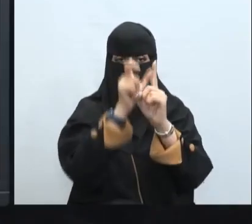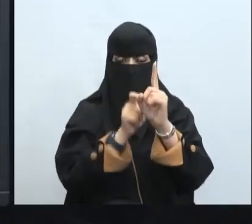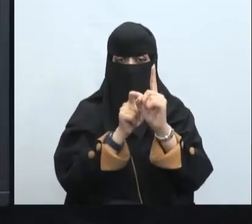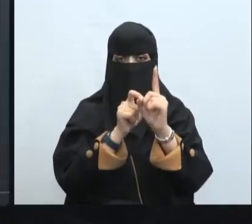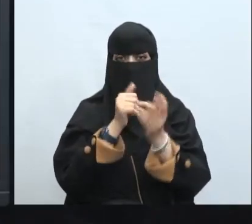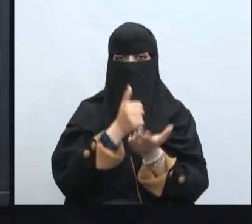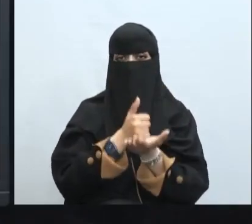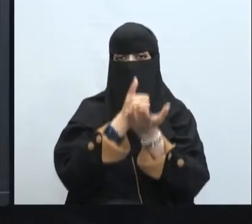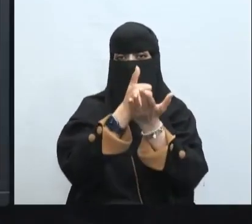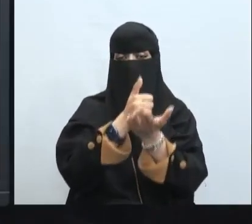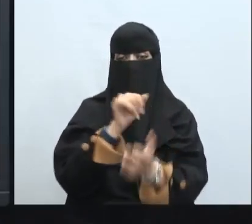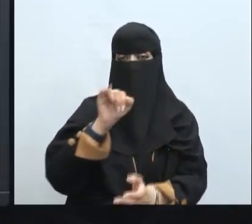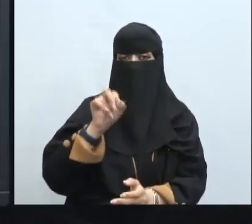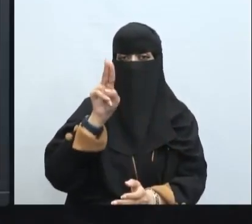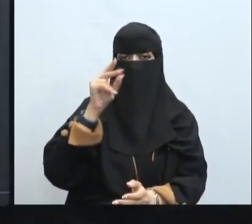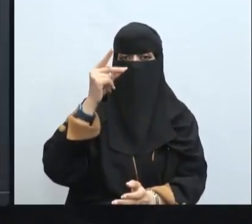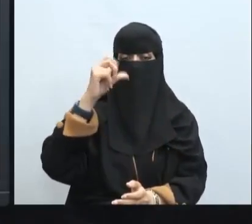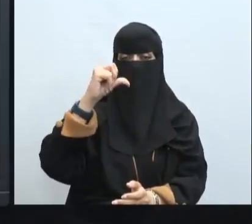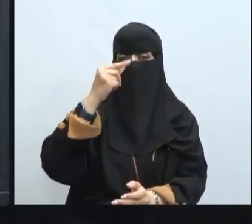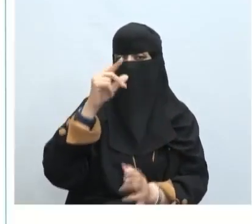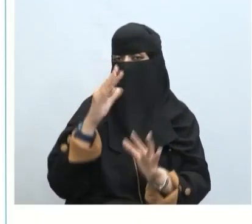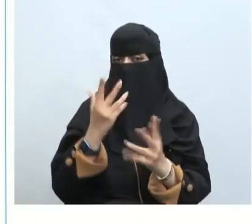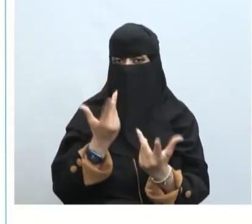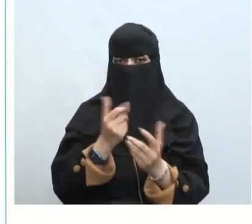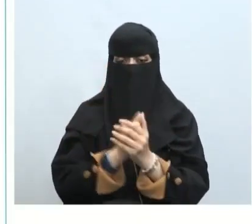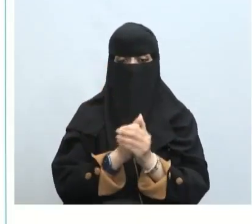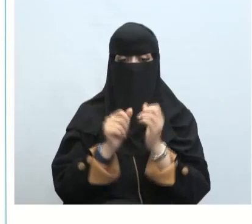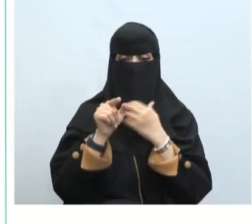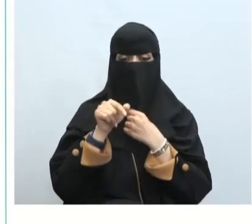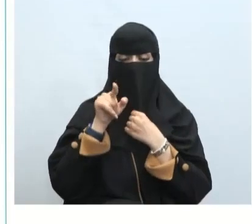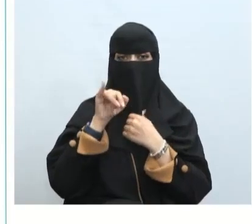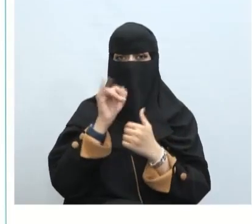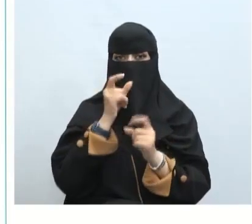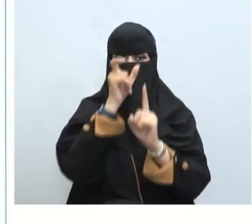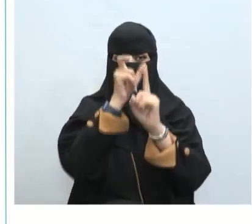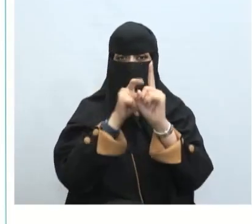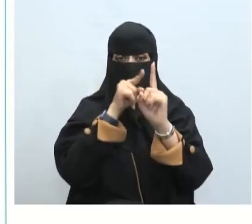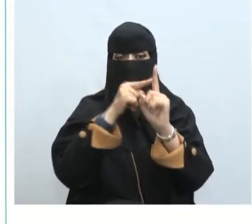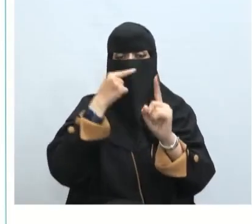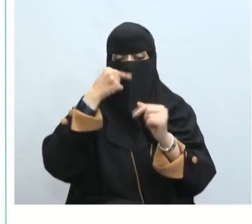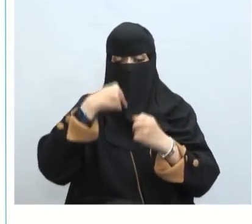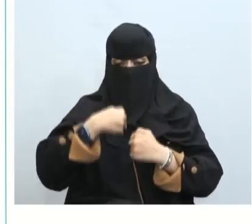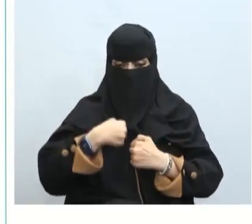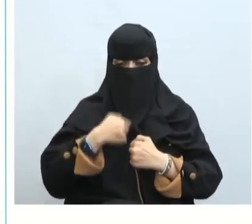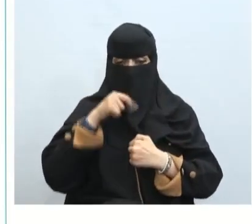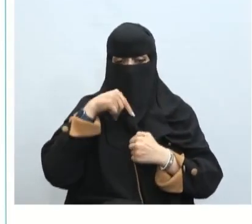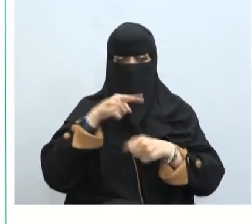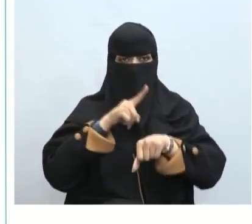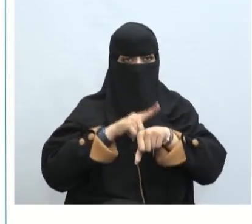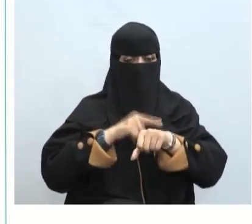طيب من هو المتطوع من هو المتطوع هو من يسخر نفسه